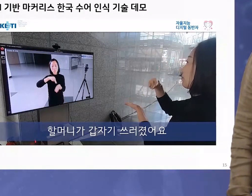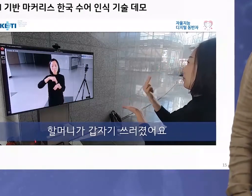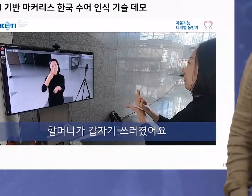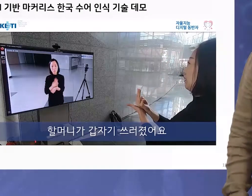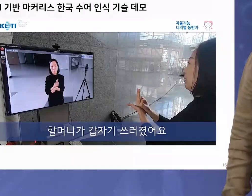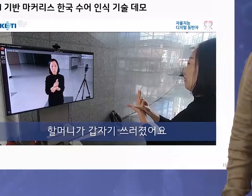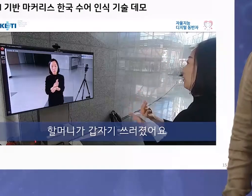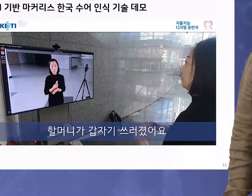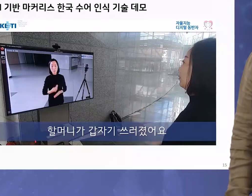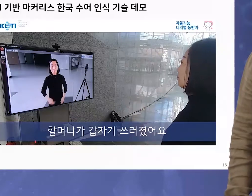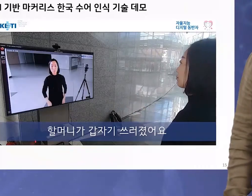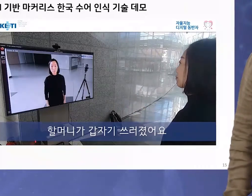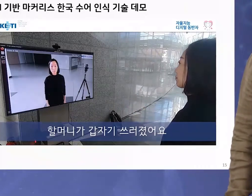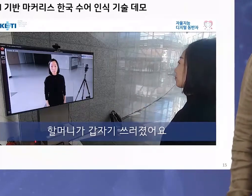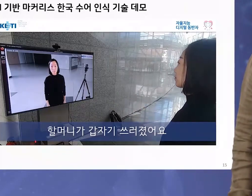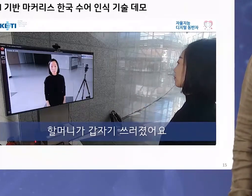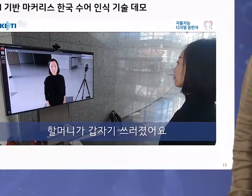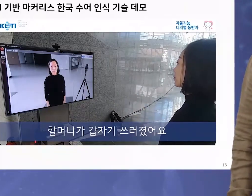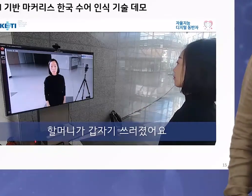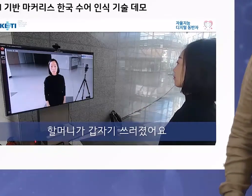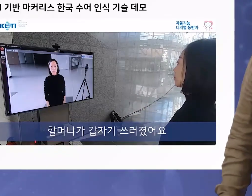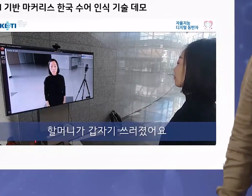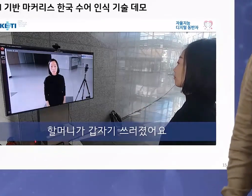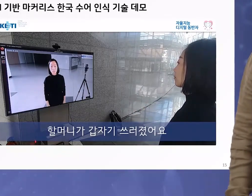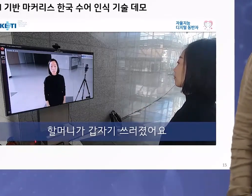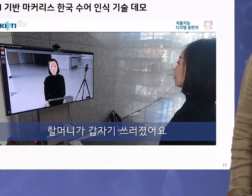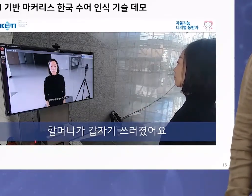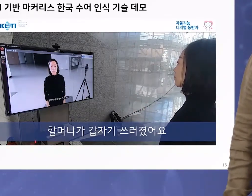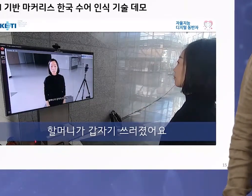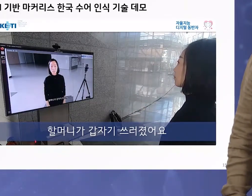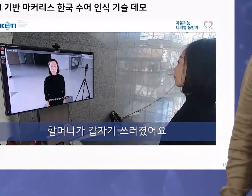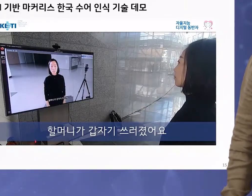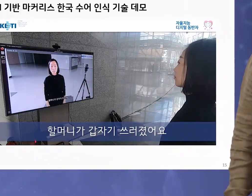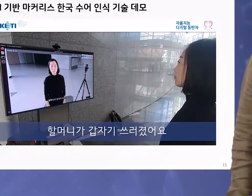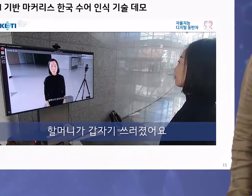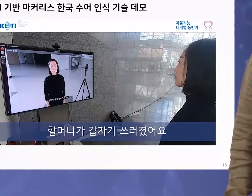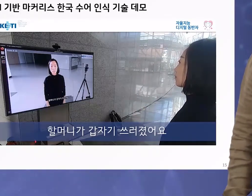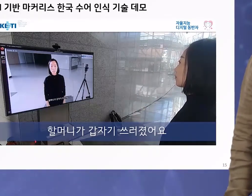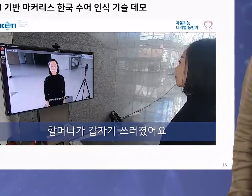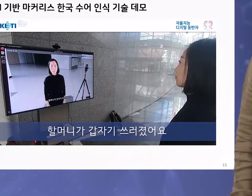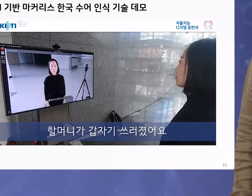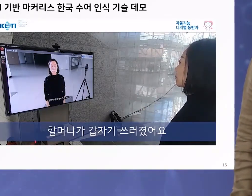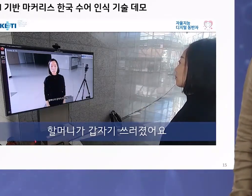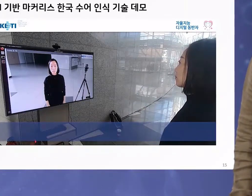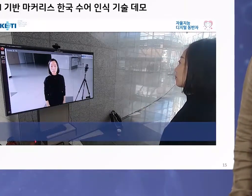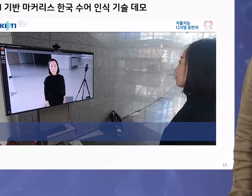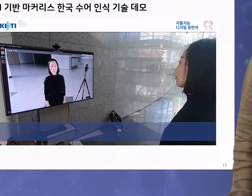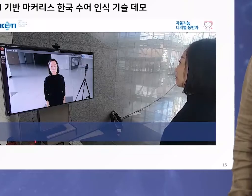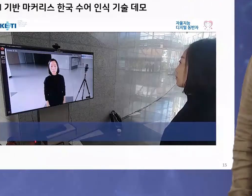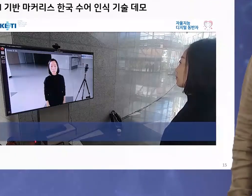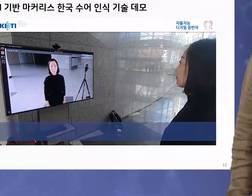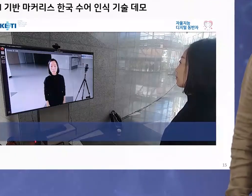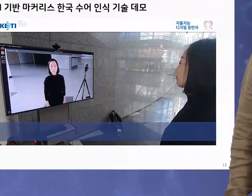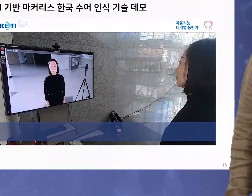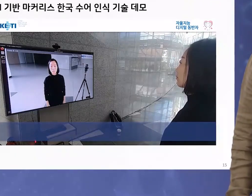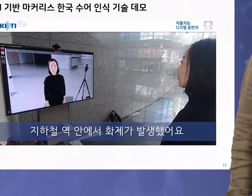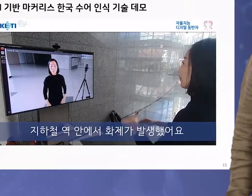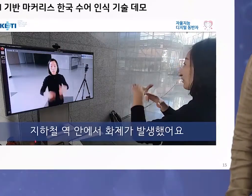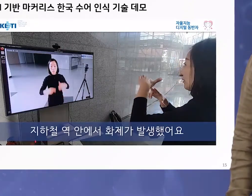그래서 이러한 학습 데이터와 요소 기술들을 조합을 해서 저희가 개발한 AI 기반 마커리스 한국 수어 인식 기술입니다.